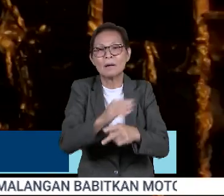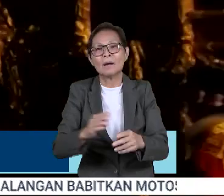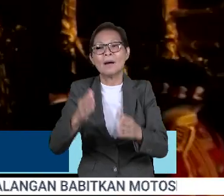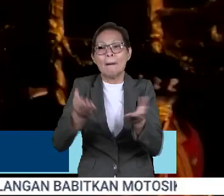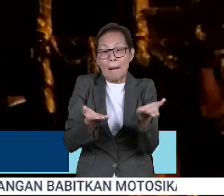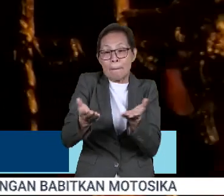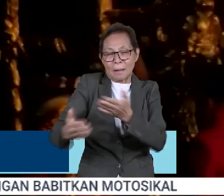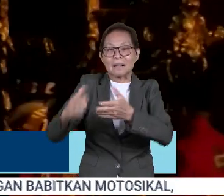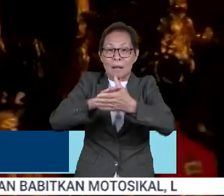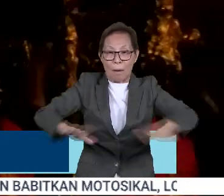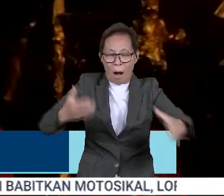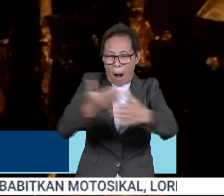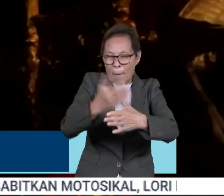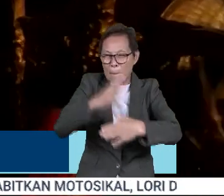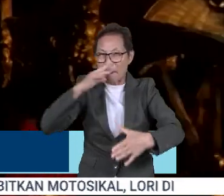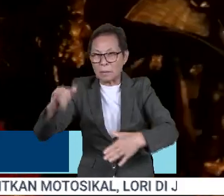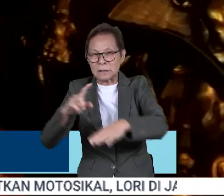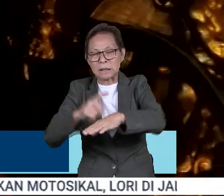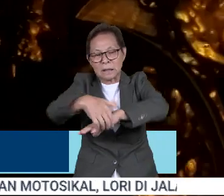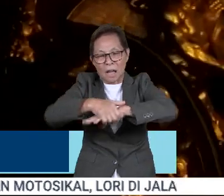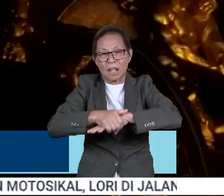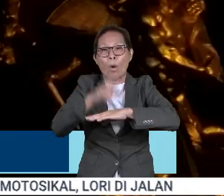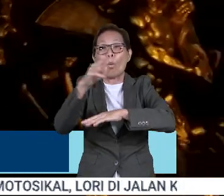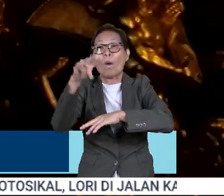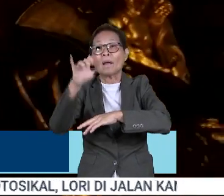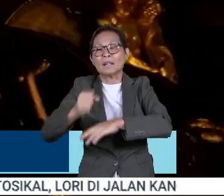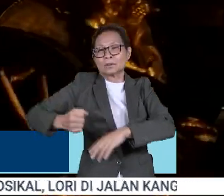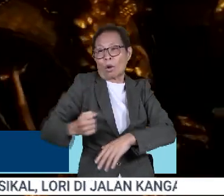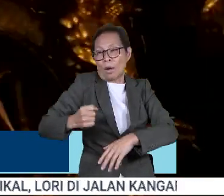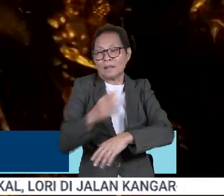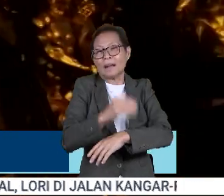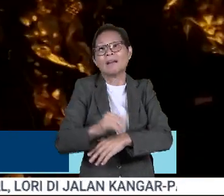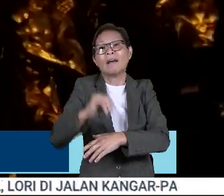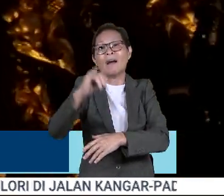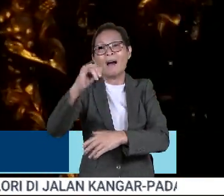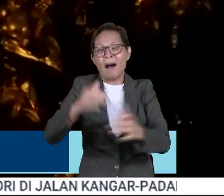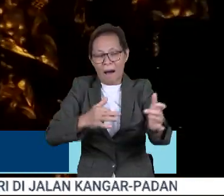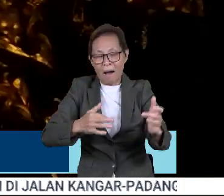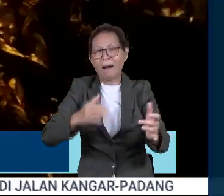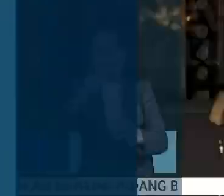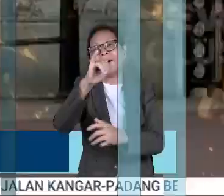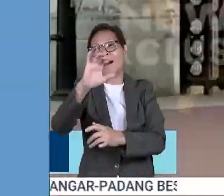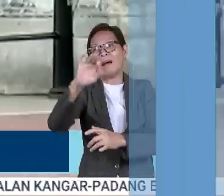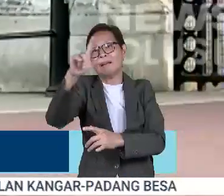Yuki menjangkirkan ancaman keganasan di England Wheels skotland dan Island Utara